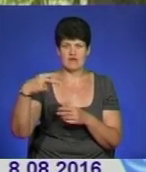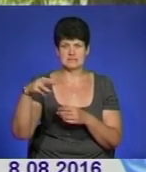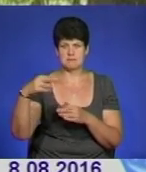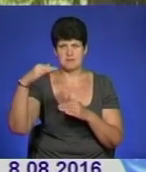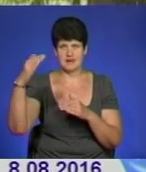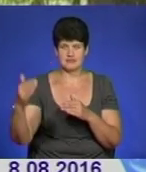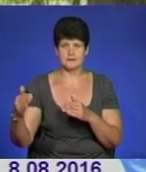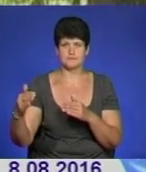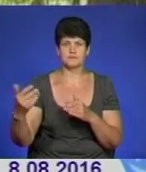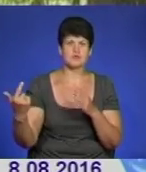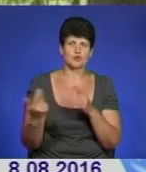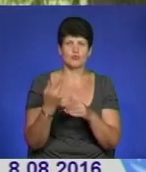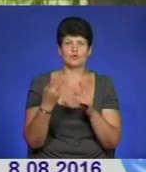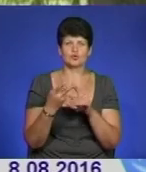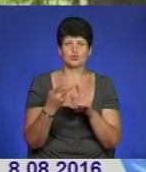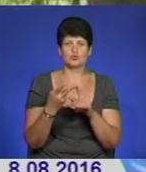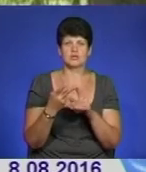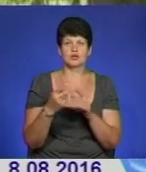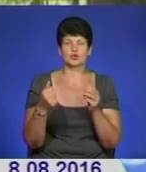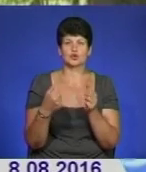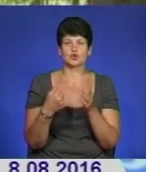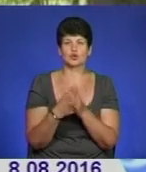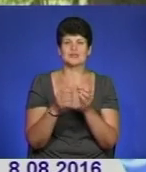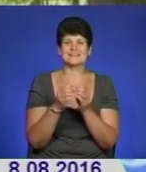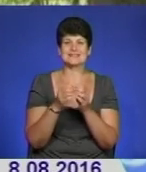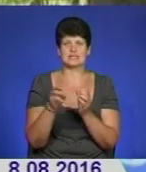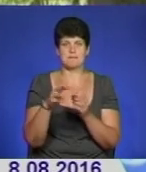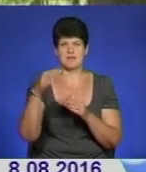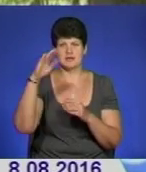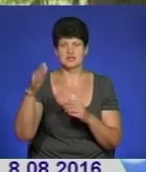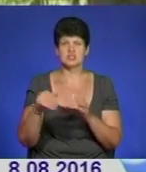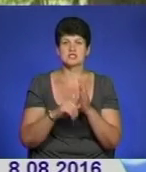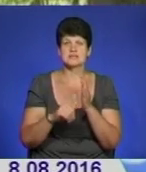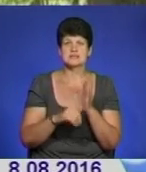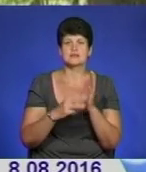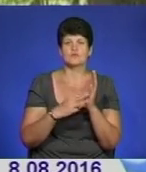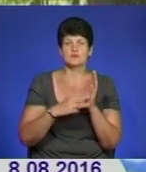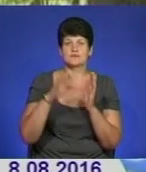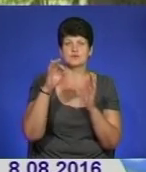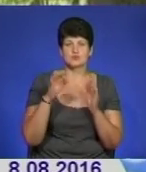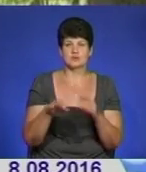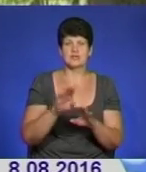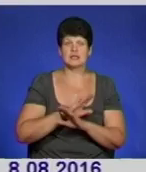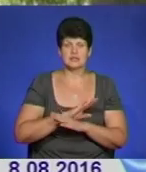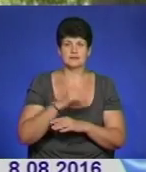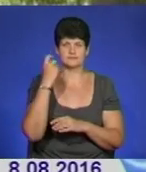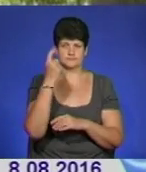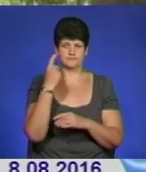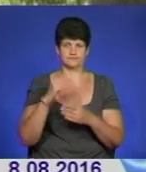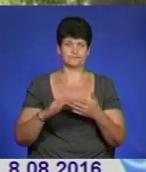знову цей ж другий обрив до 10 метрів. 60-80% людей гине в нетверезому стані.